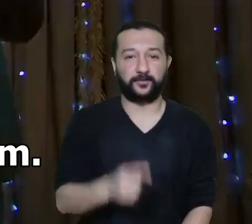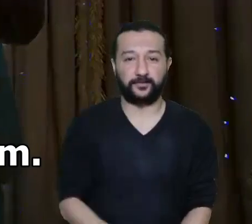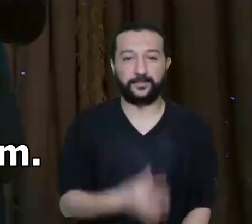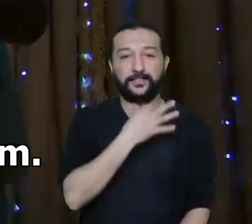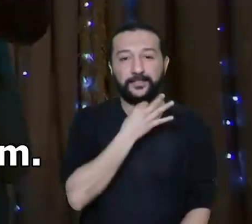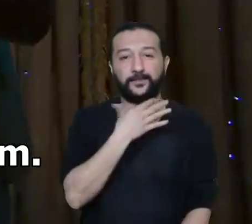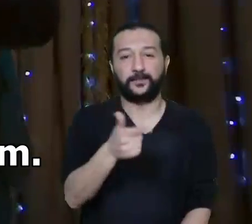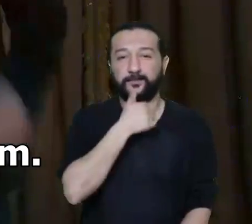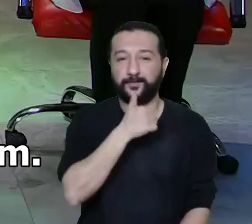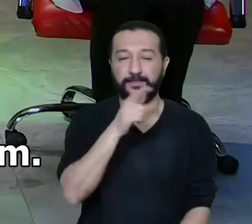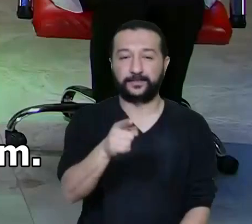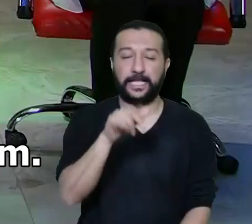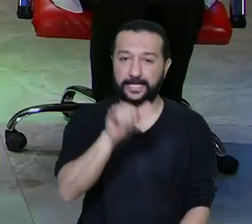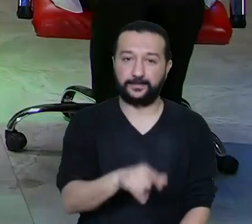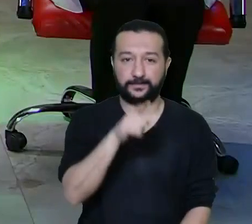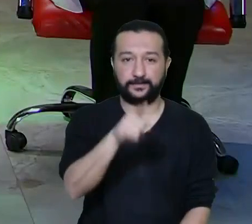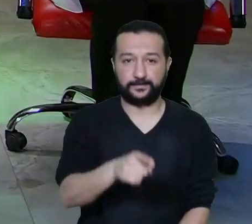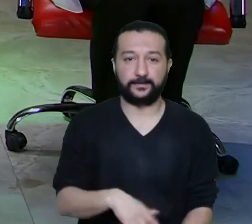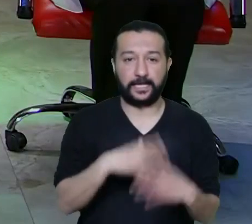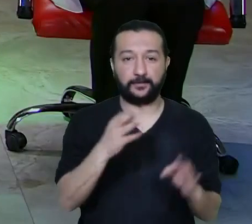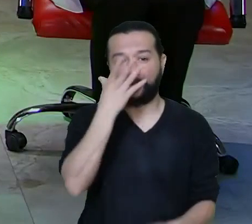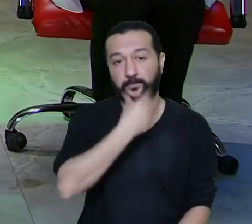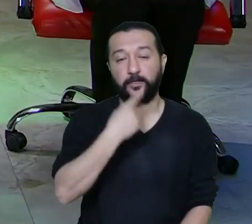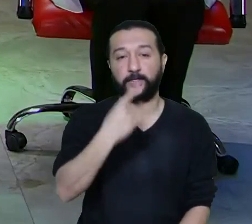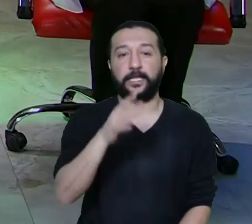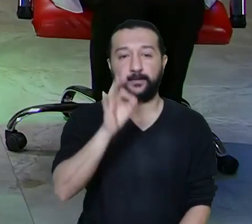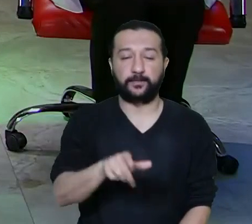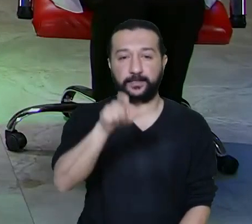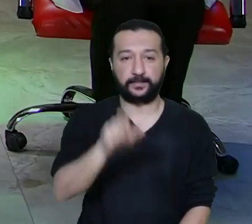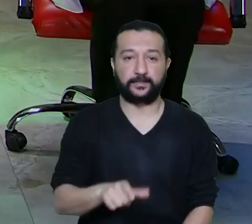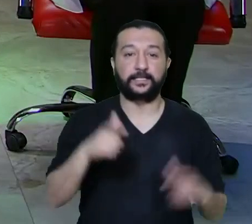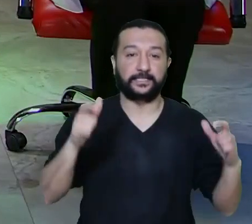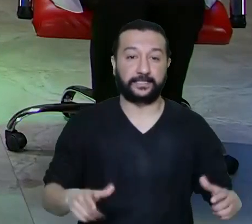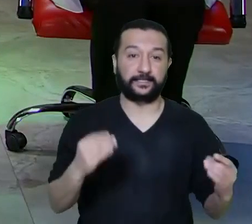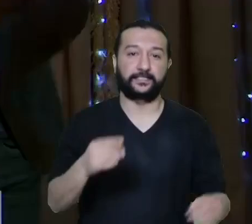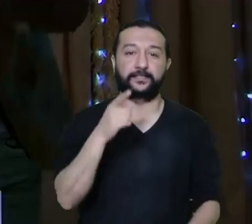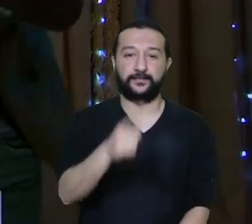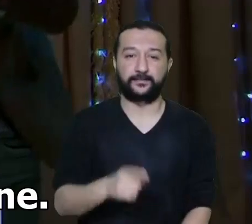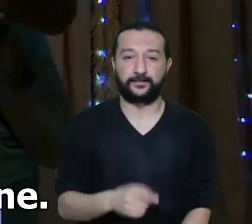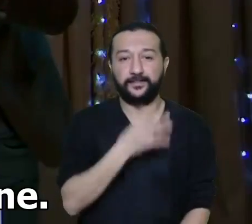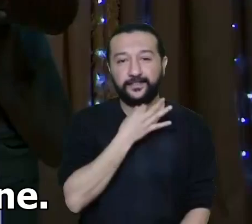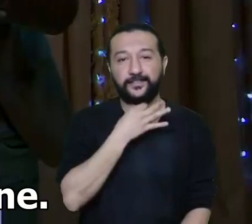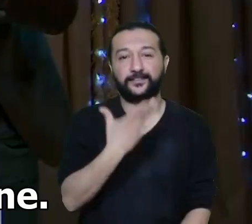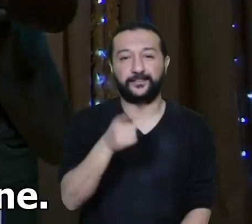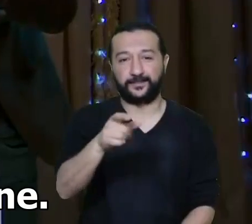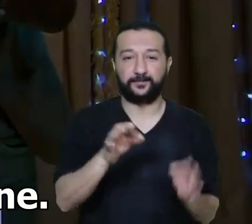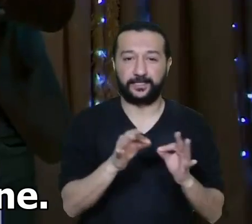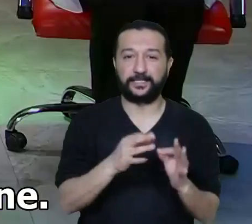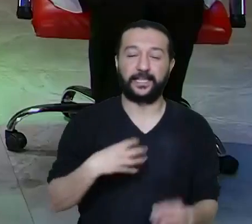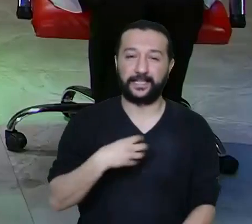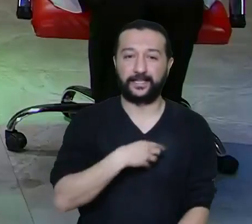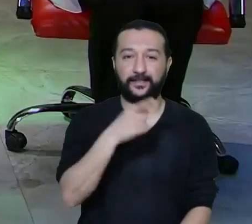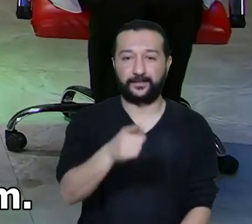ya. Teşekkür ederim babacığım. Haklısınız. Hem çok güzel söyledi hem de sahnesi çok iyi. Teşekkür ederim Badir